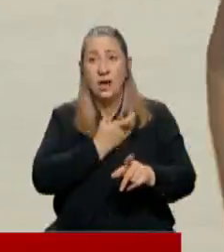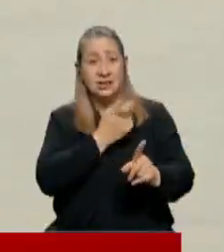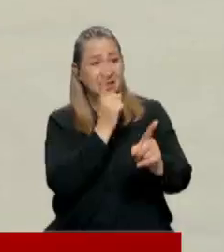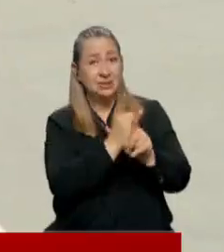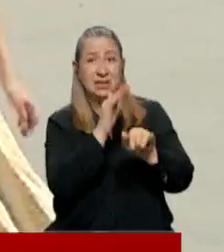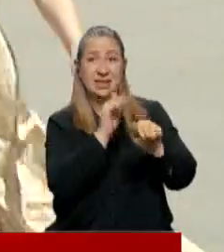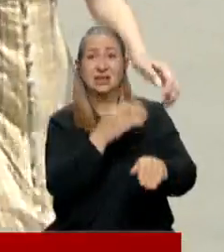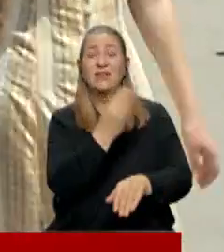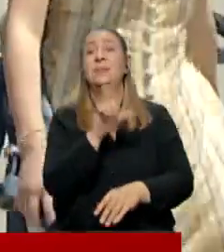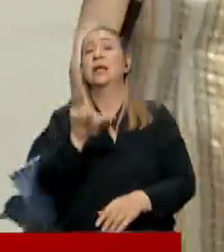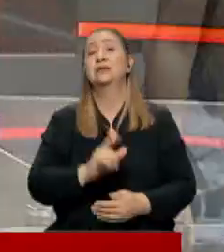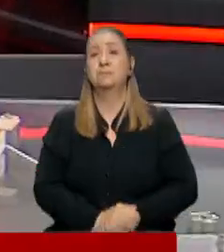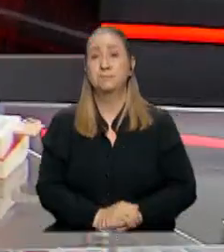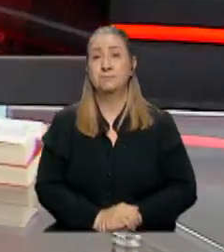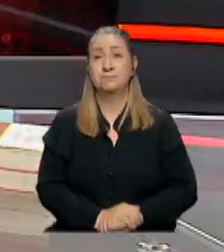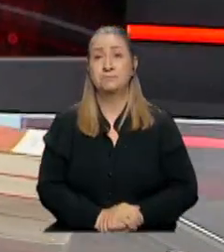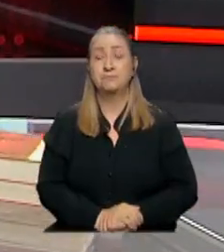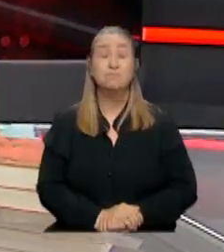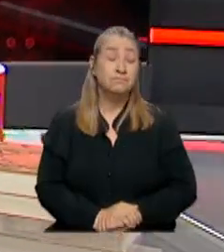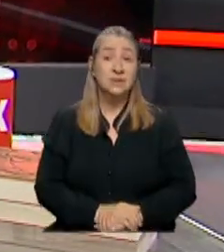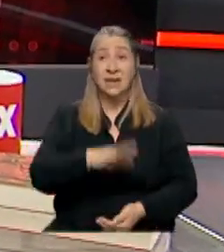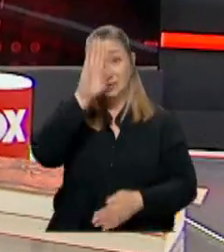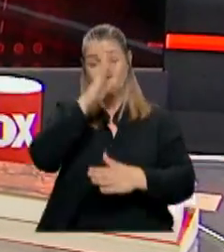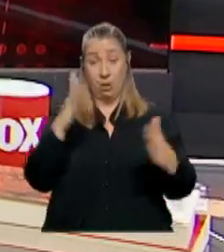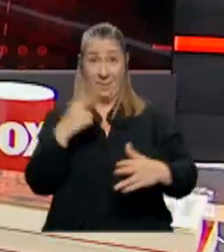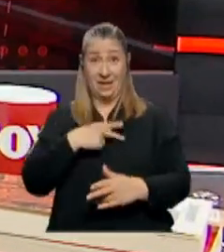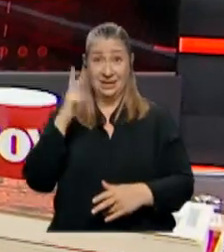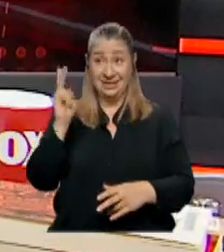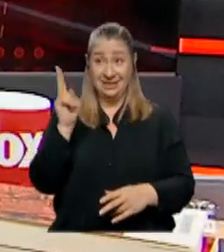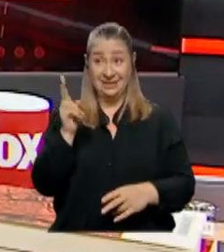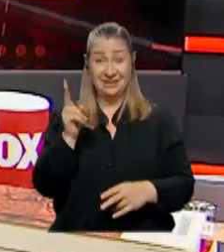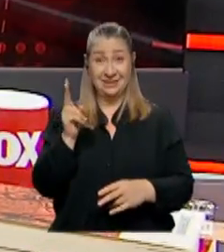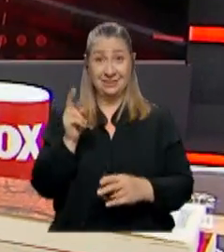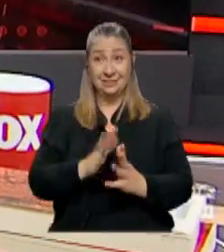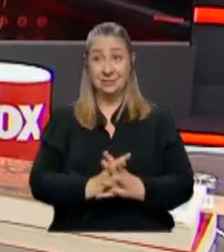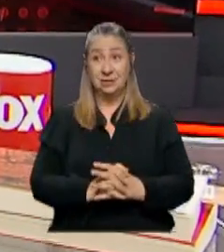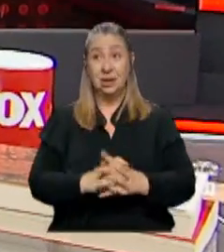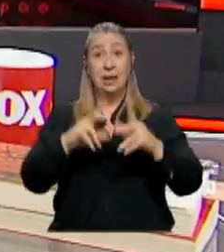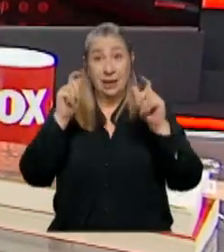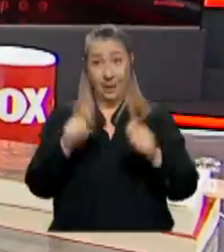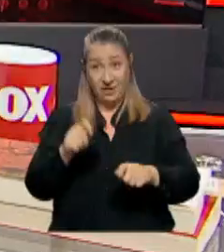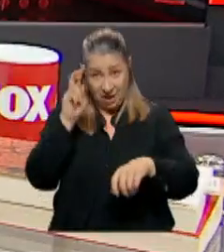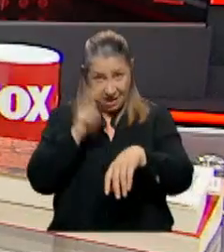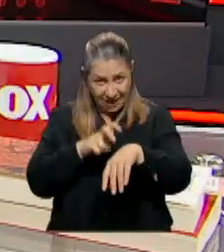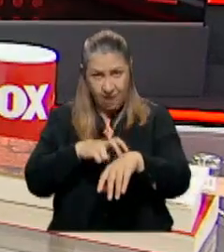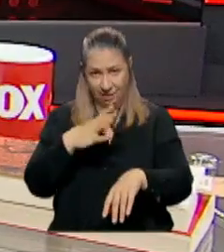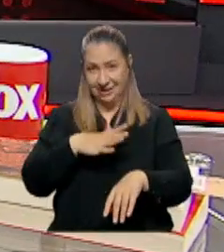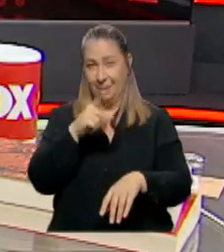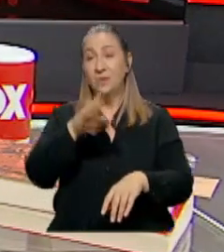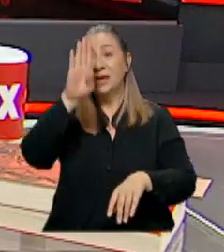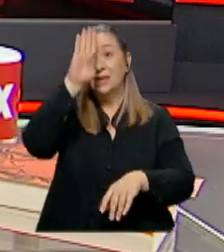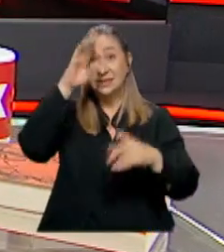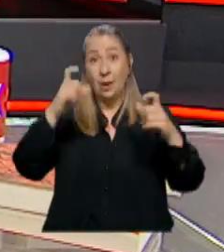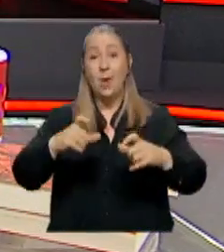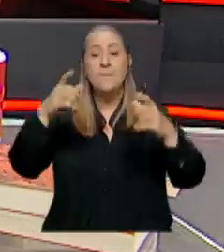karşı bir destek vermeleri gerekiyor. İstanbul Büyükşehir Belediyesi'nin yaptığını hatırlatmak isterim.